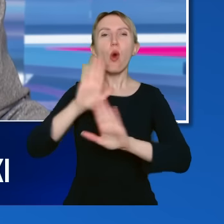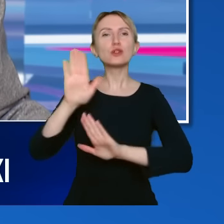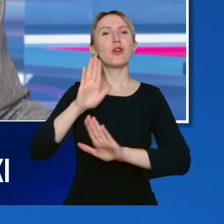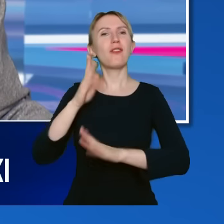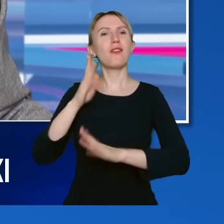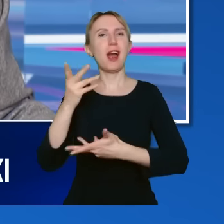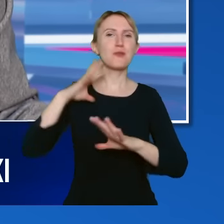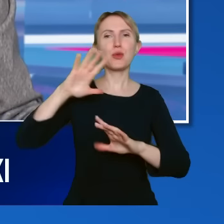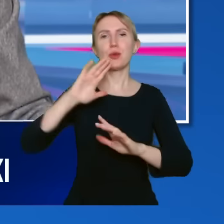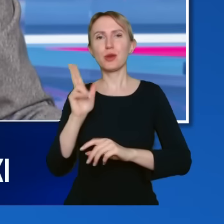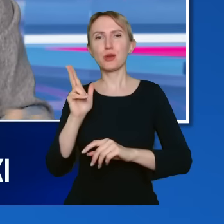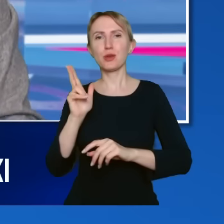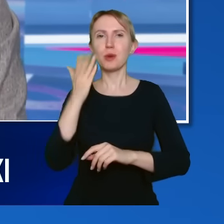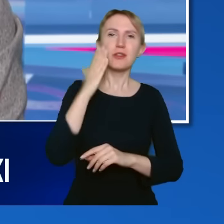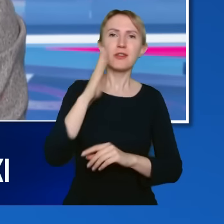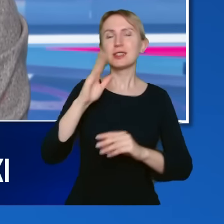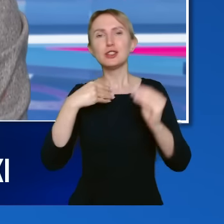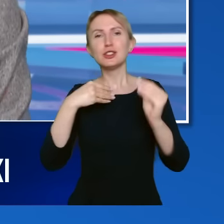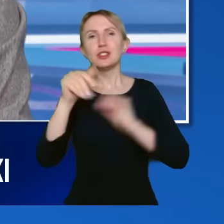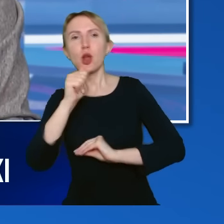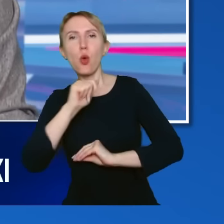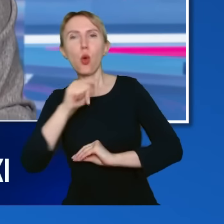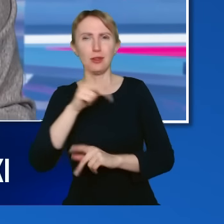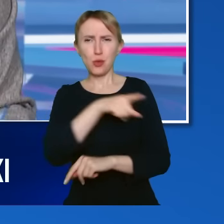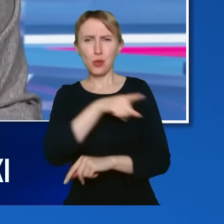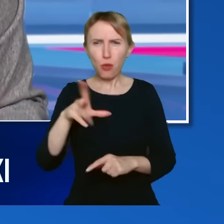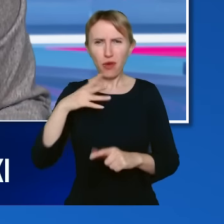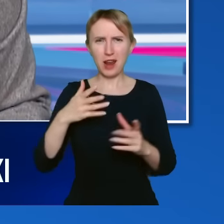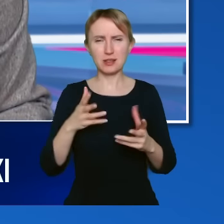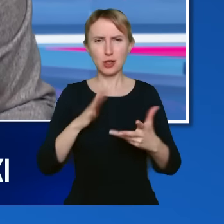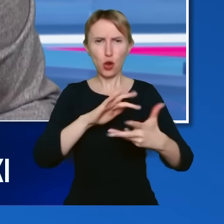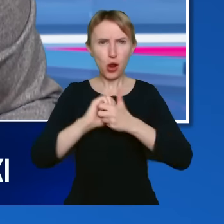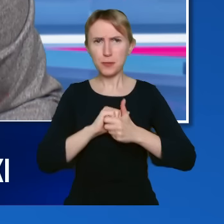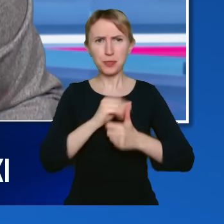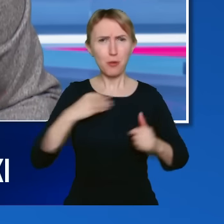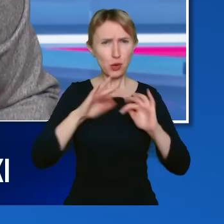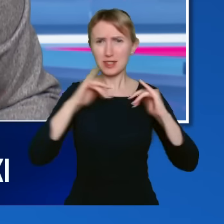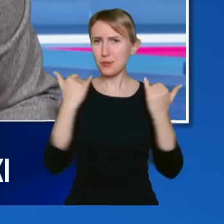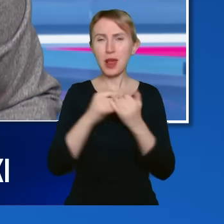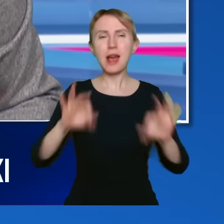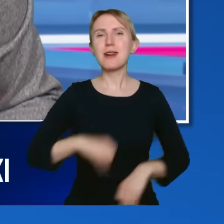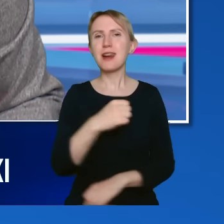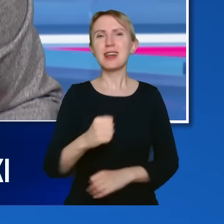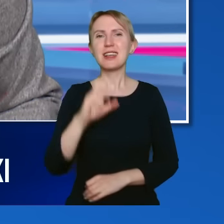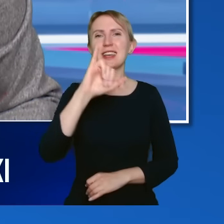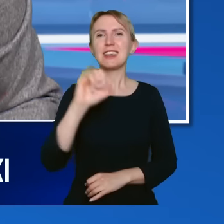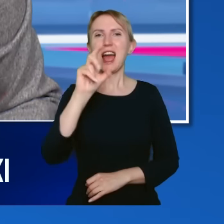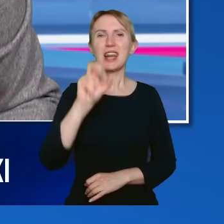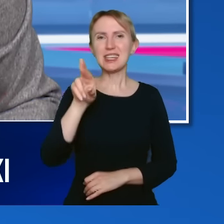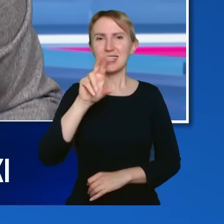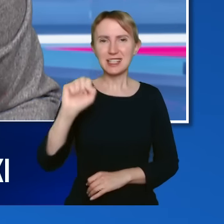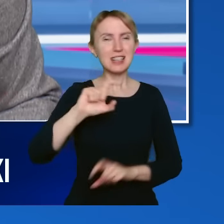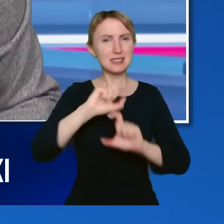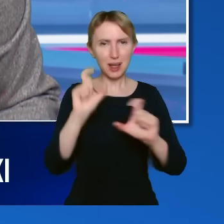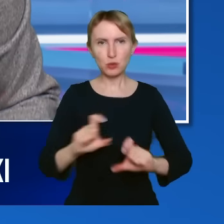się, kto będzie bardziej zielony. To przecież u was w koalicji, nawet w polskim parlamencie jest pani poseł Jachira, cały czas funkcjonująca i